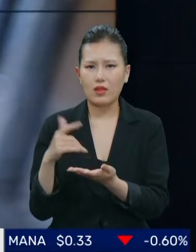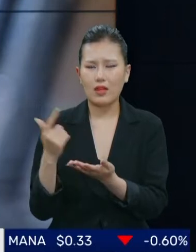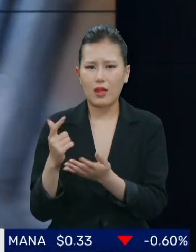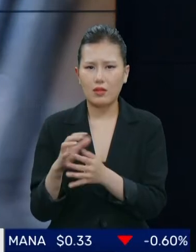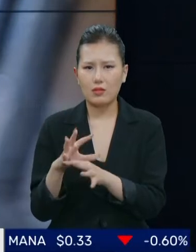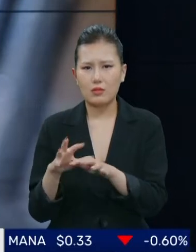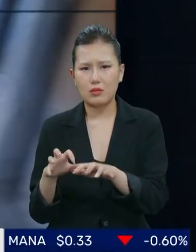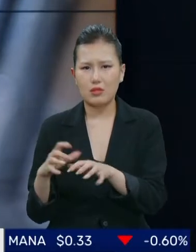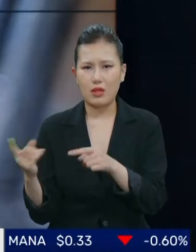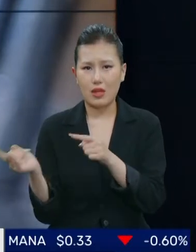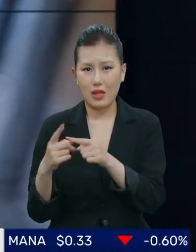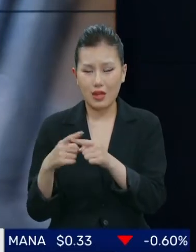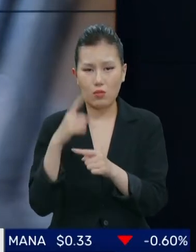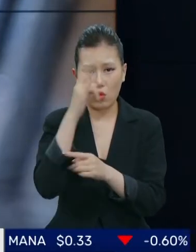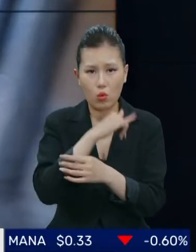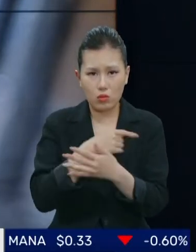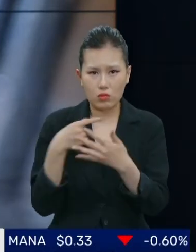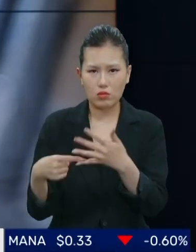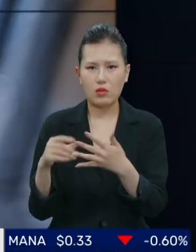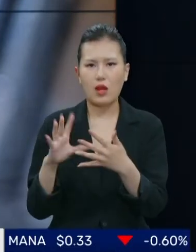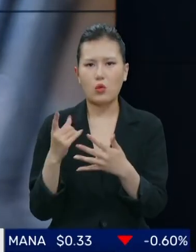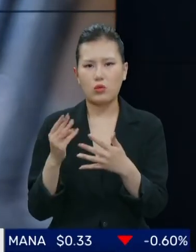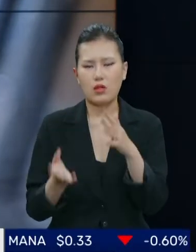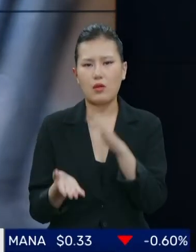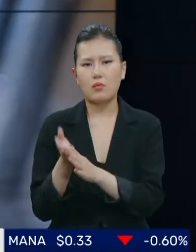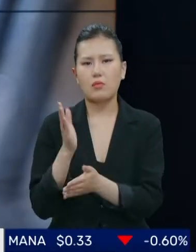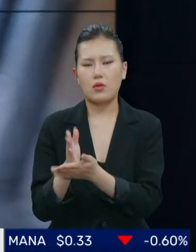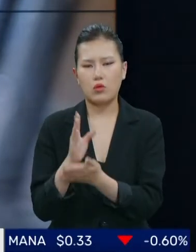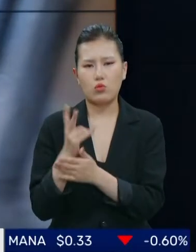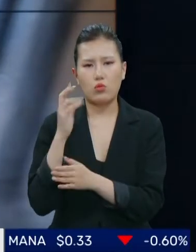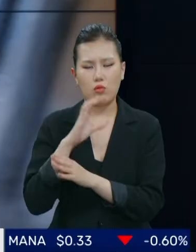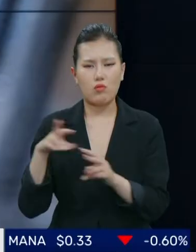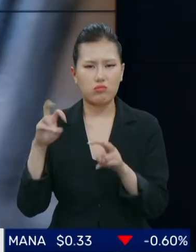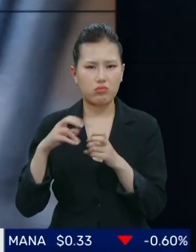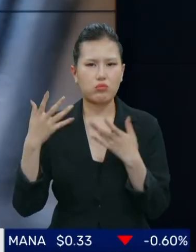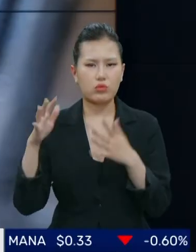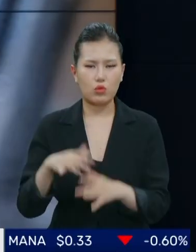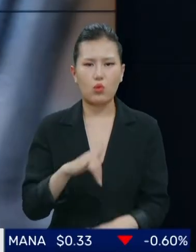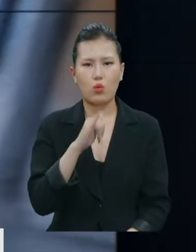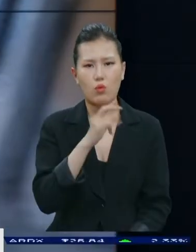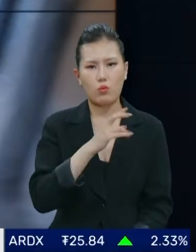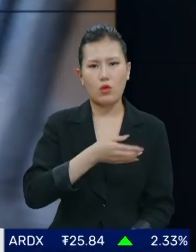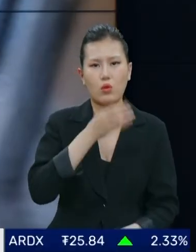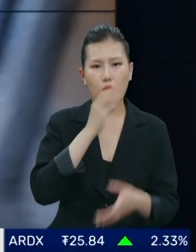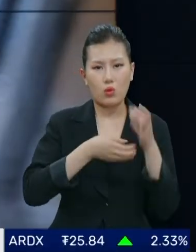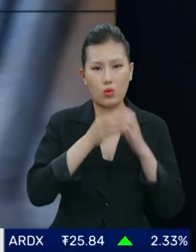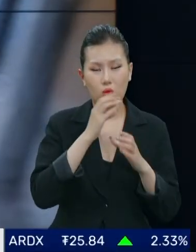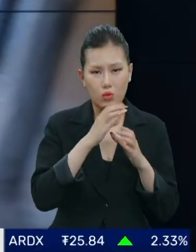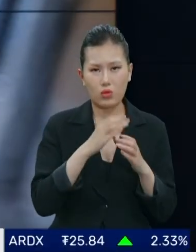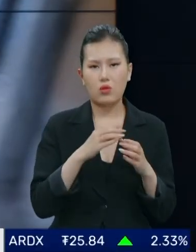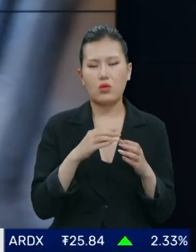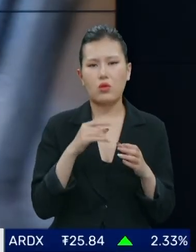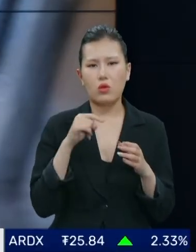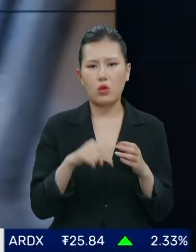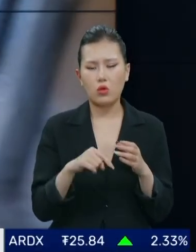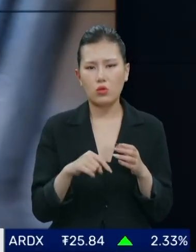нэгт тооцогдож байгаа судалгааг Нэгдсэн үндэстний байгууллагаас гаргаж байсан. Улаанбаатар хотын ундны усны хэрэглээ гэхэд энэ жил боломжит олборлолттойгоо